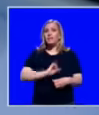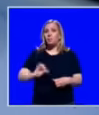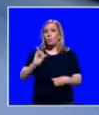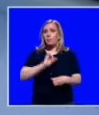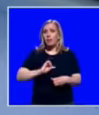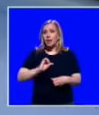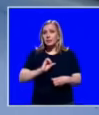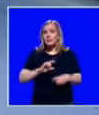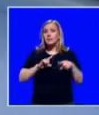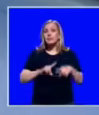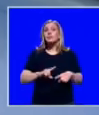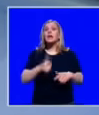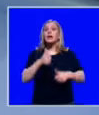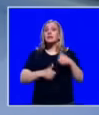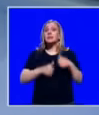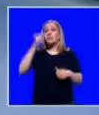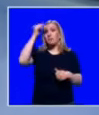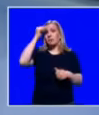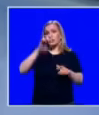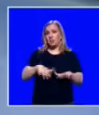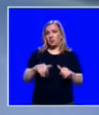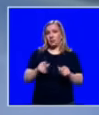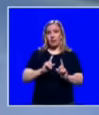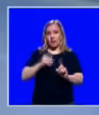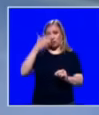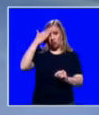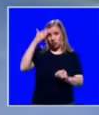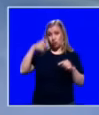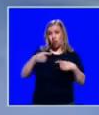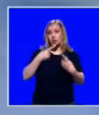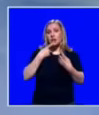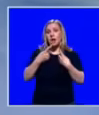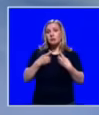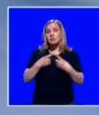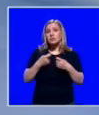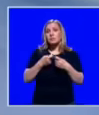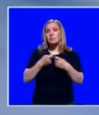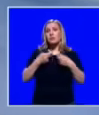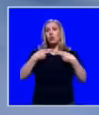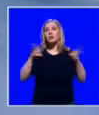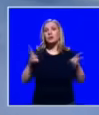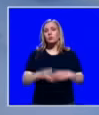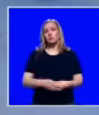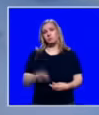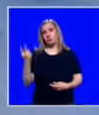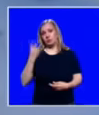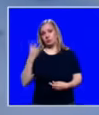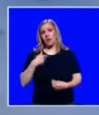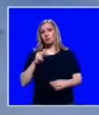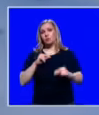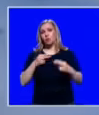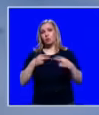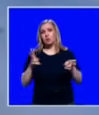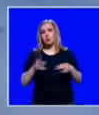за националния, и за българския парламент? Е, не е ли честно този разговор да се проведе открито? Естествено, аз говоря с открито. С такова